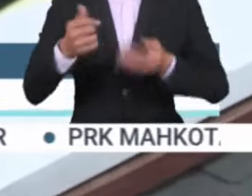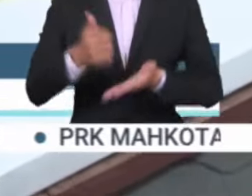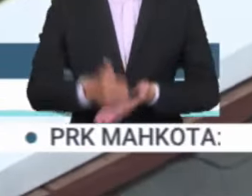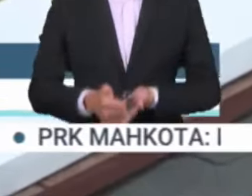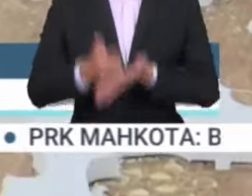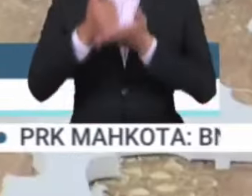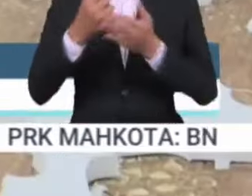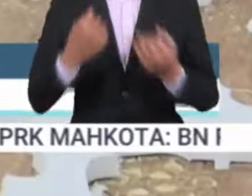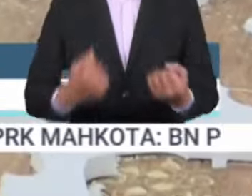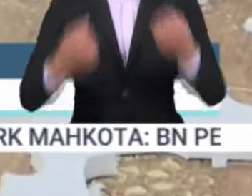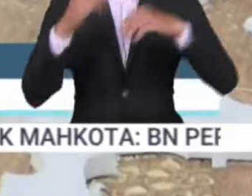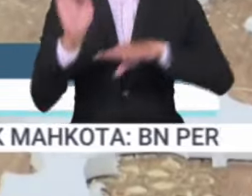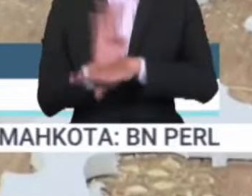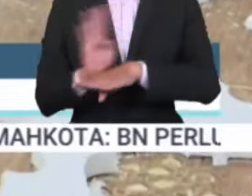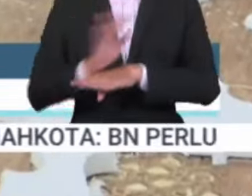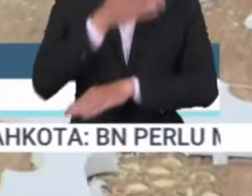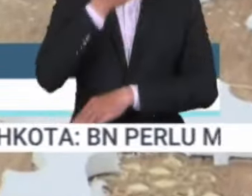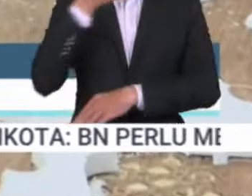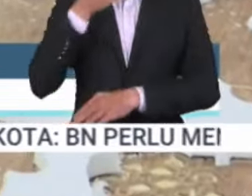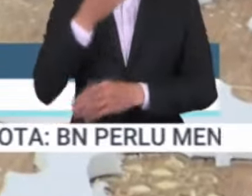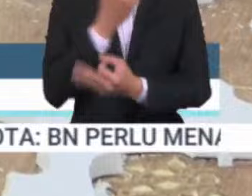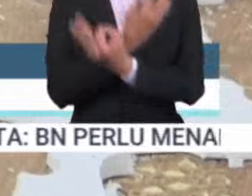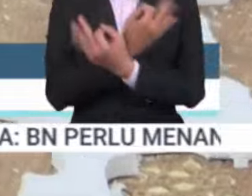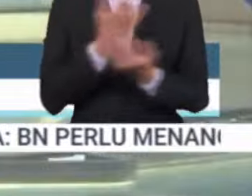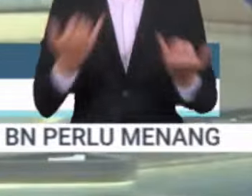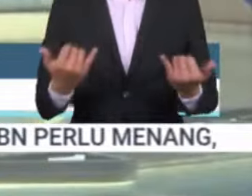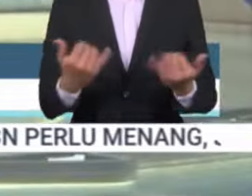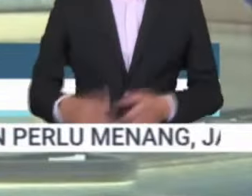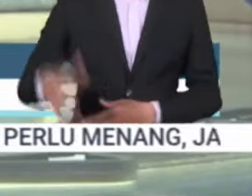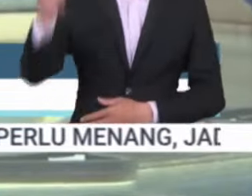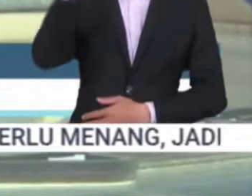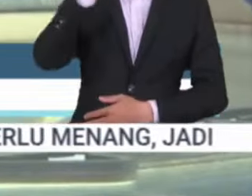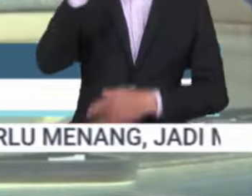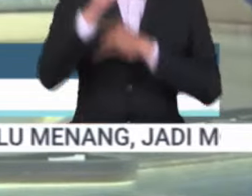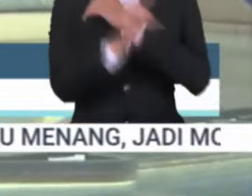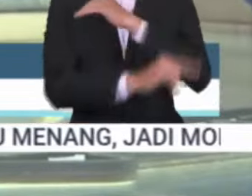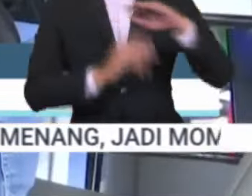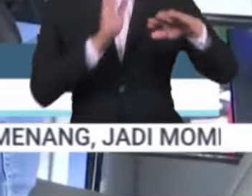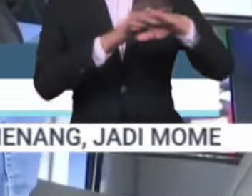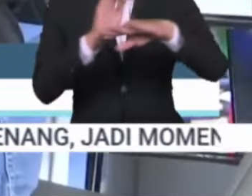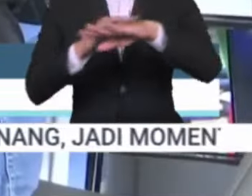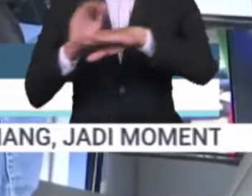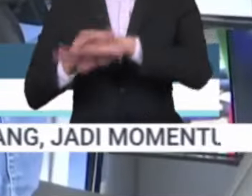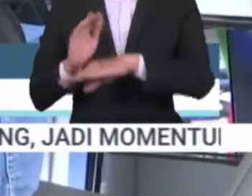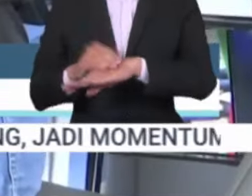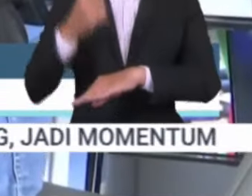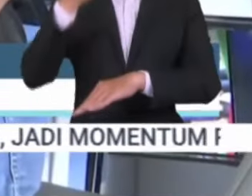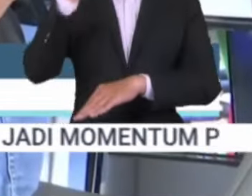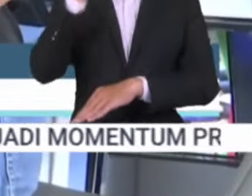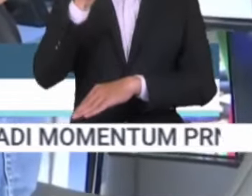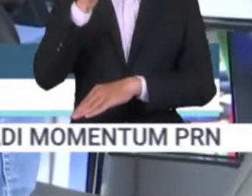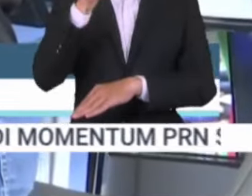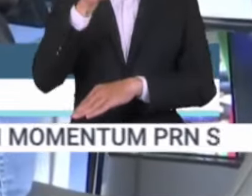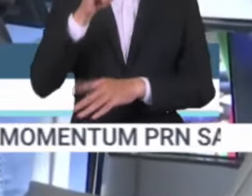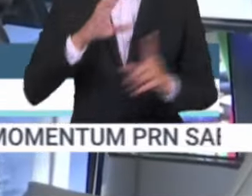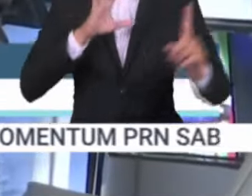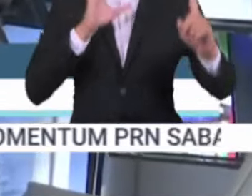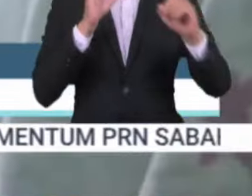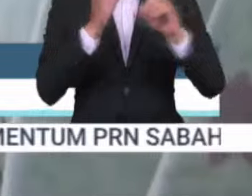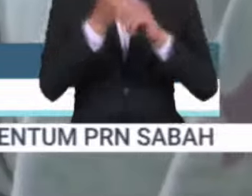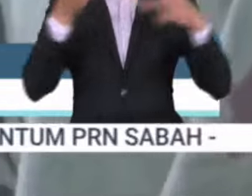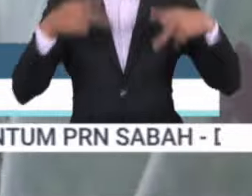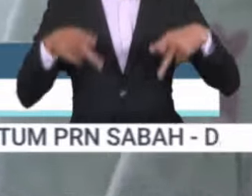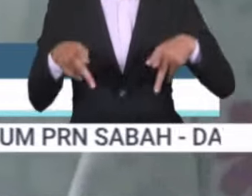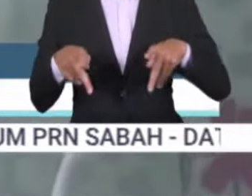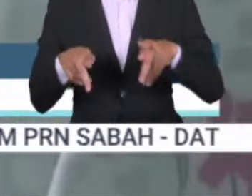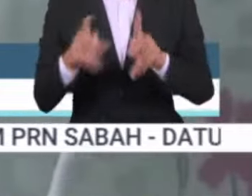dan memperkasa usahawan belia di mahkota Kluang ini. Kerajaan negeri juga menyuruh golongan usahawan mengambil bahagian dan bersedia